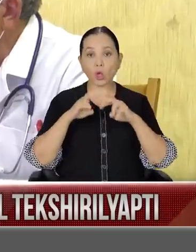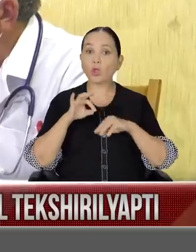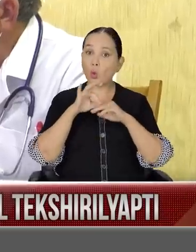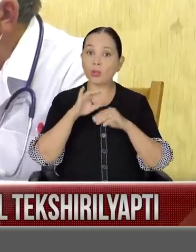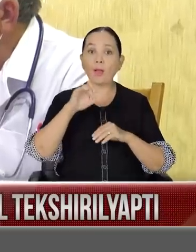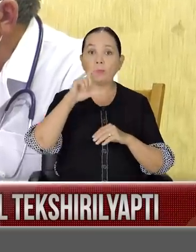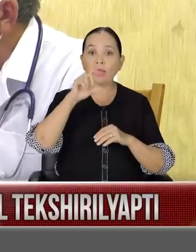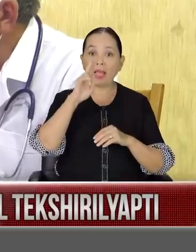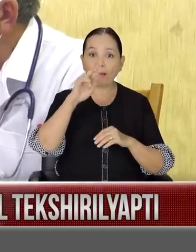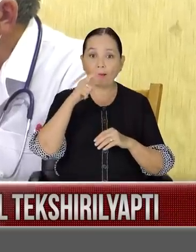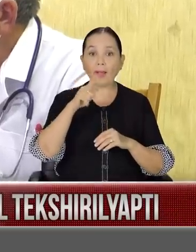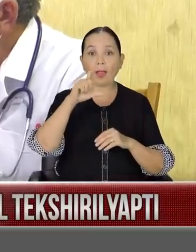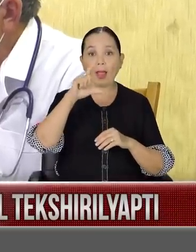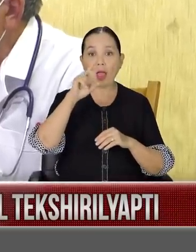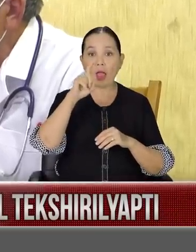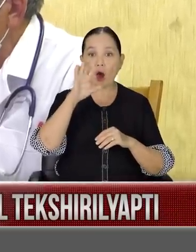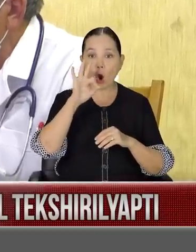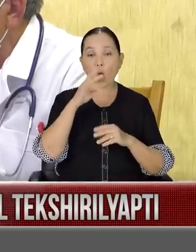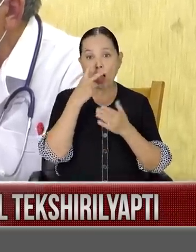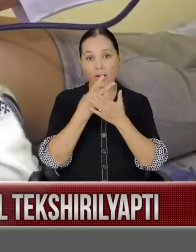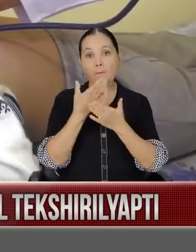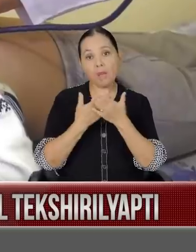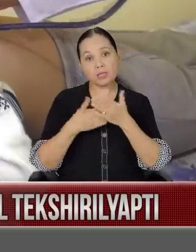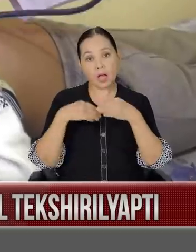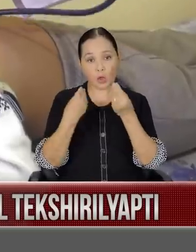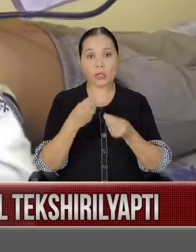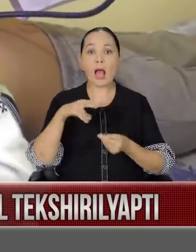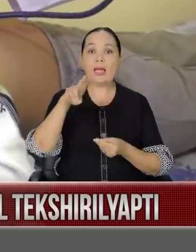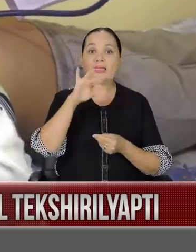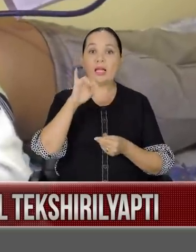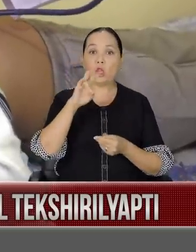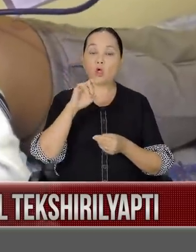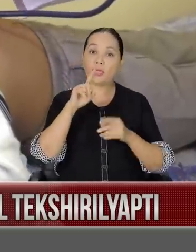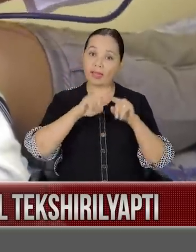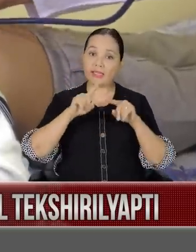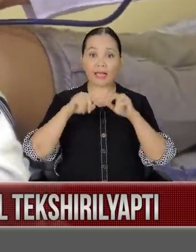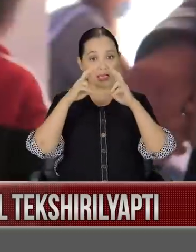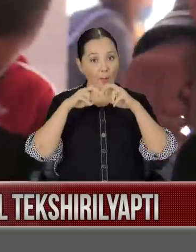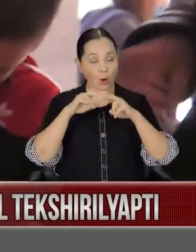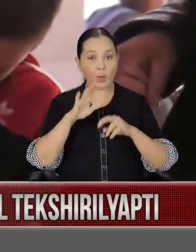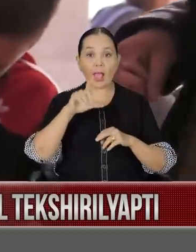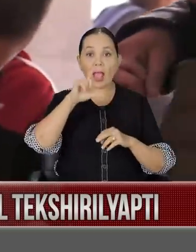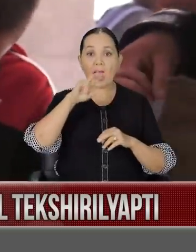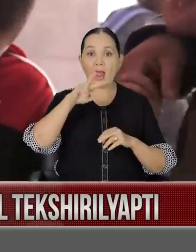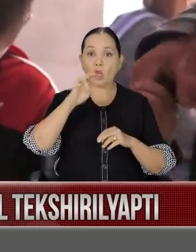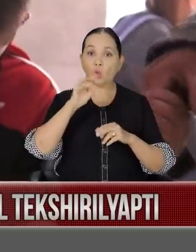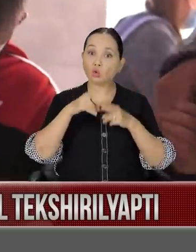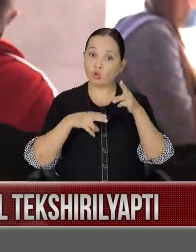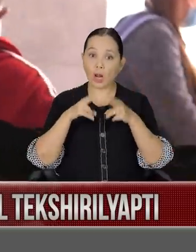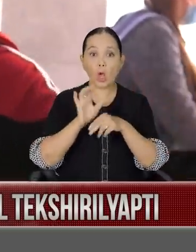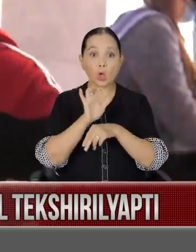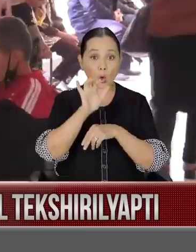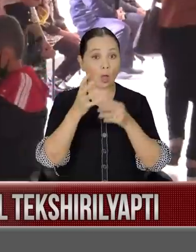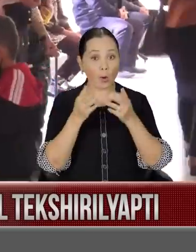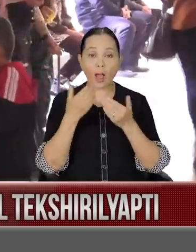Shu EKG, EHG qarab turib maslahat berib turamiz. Dilnoza endi tez-tez tibbiy ko'rikdan o'tib tursa, Elnur jarrohlik amaliyotiga yo'llanma